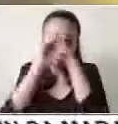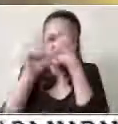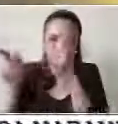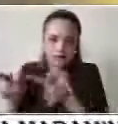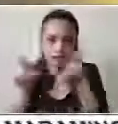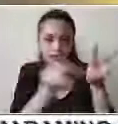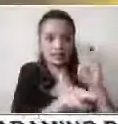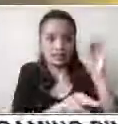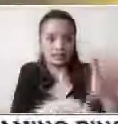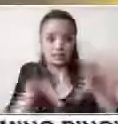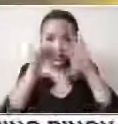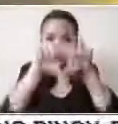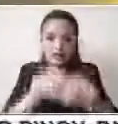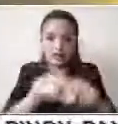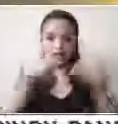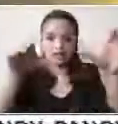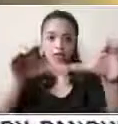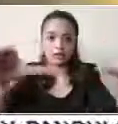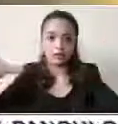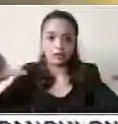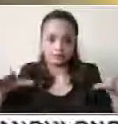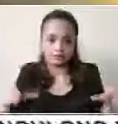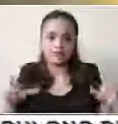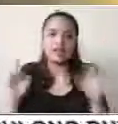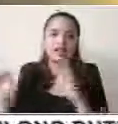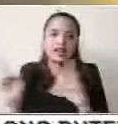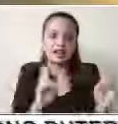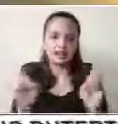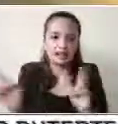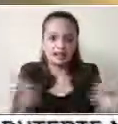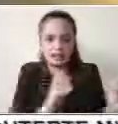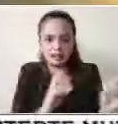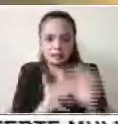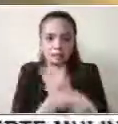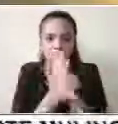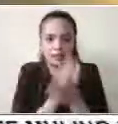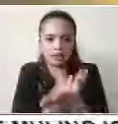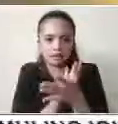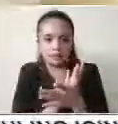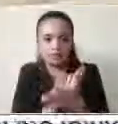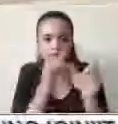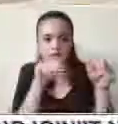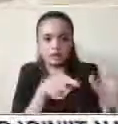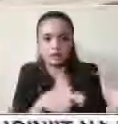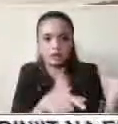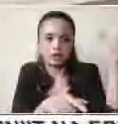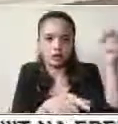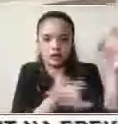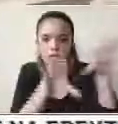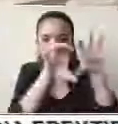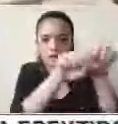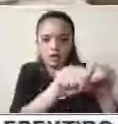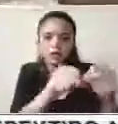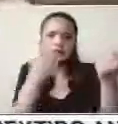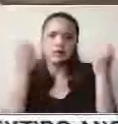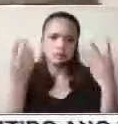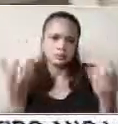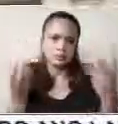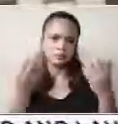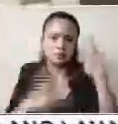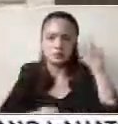remote video conferencing para maiwasan ang hawahan ng COVID-19. Ito ang nakasaad sa Circular Number